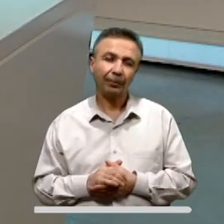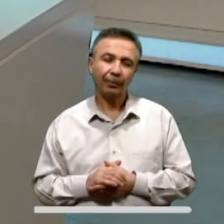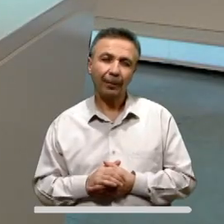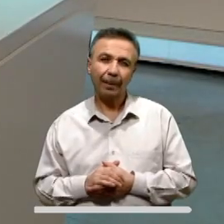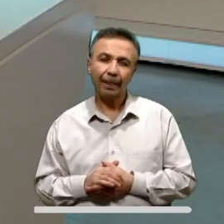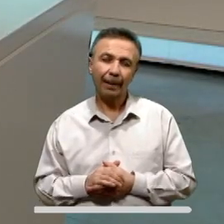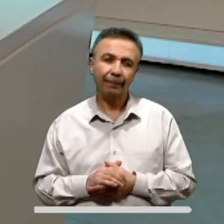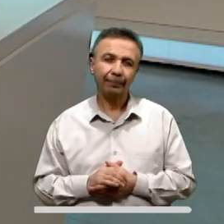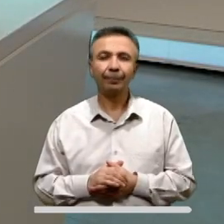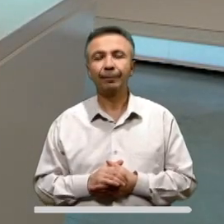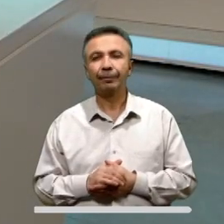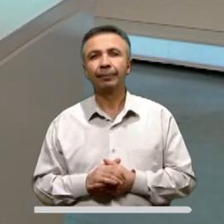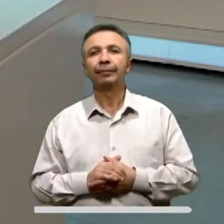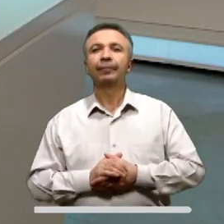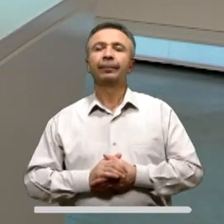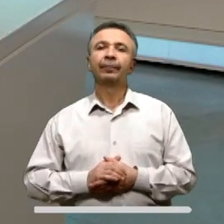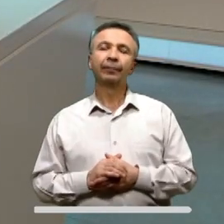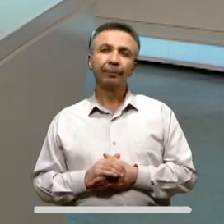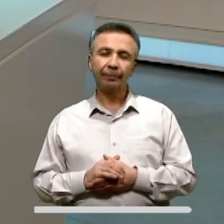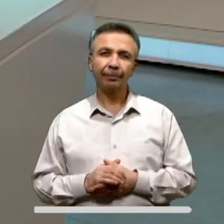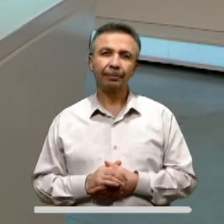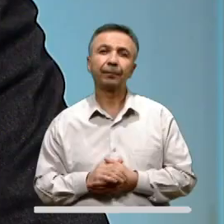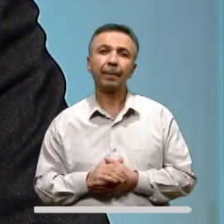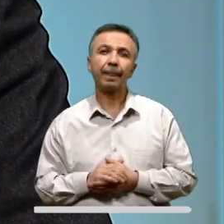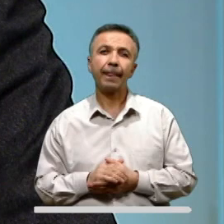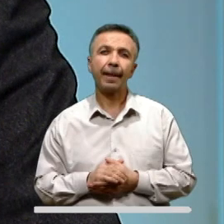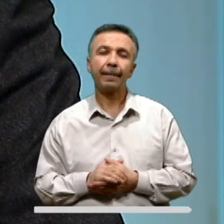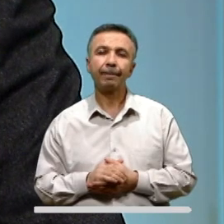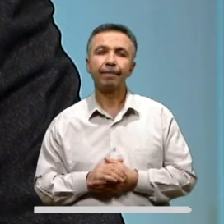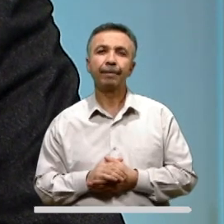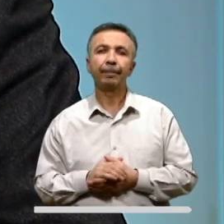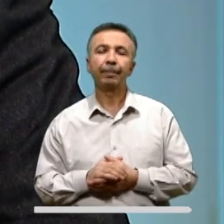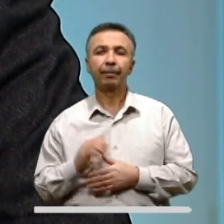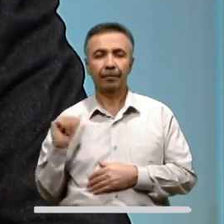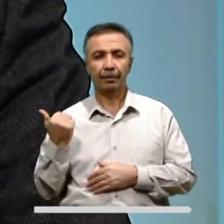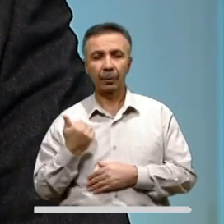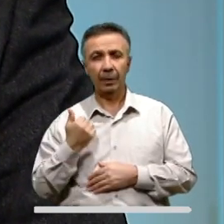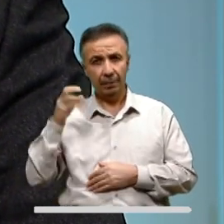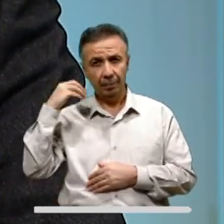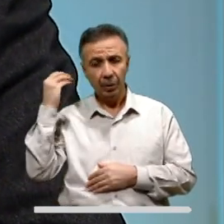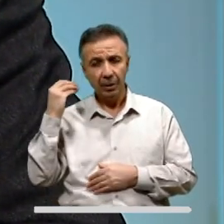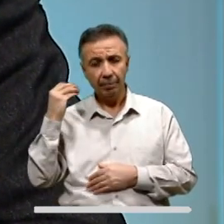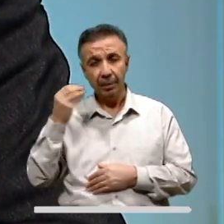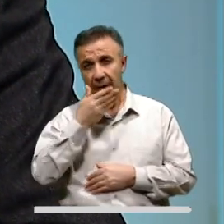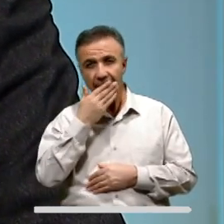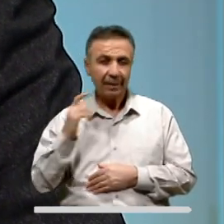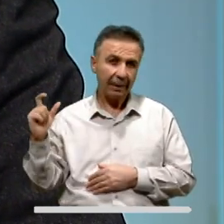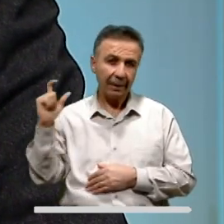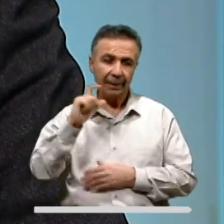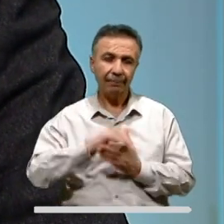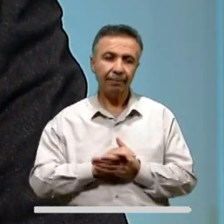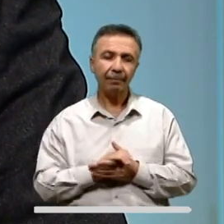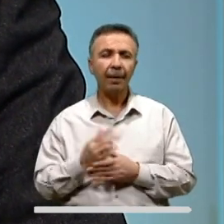cevap verseniz de biz Ramazan haritamızı ona göre şekillendirsek. Muhterem hocam, Ramazan ayı benim